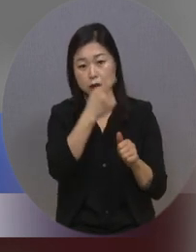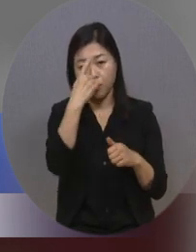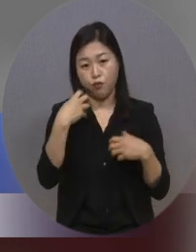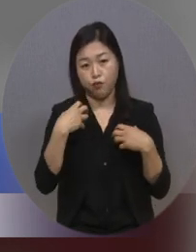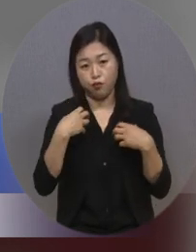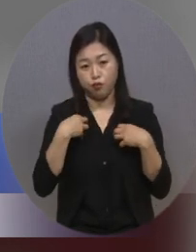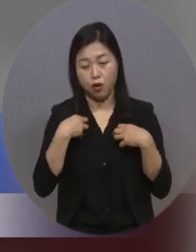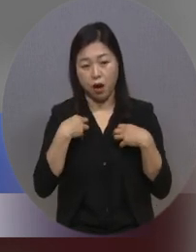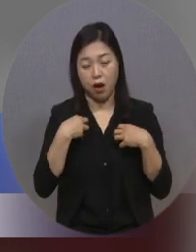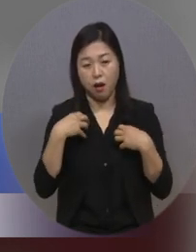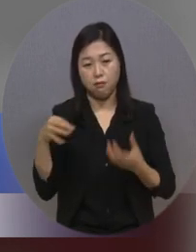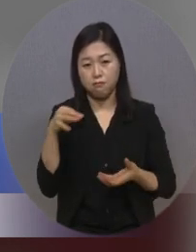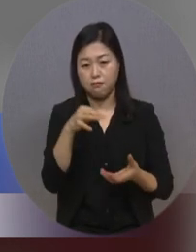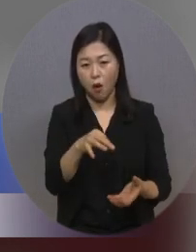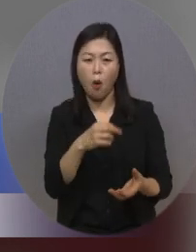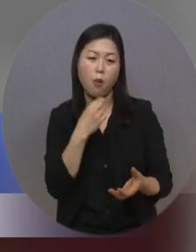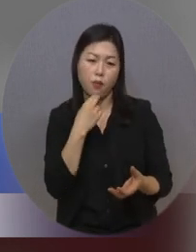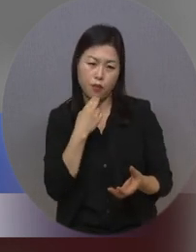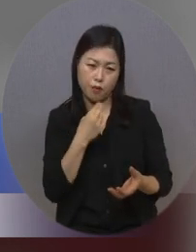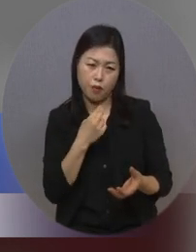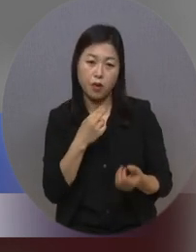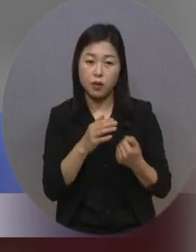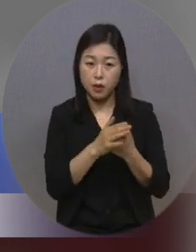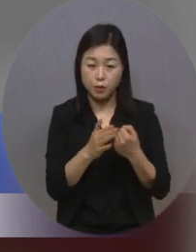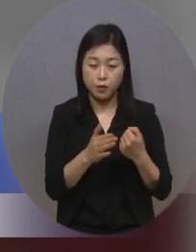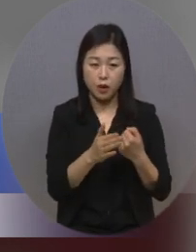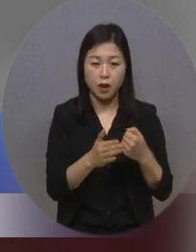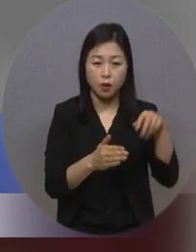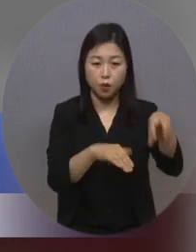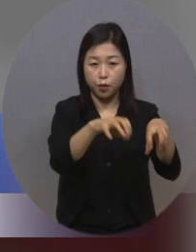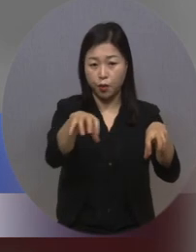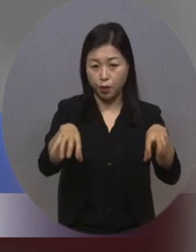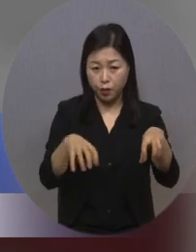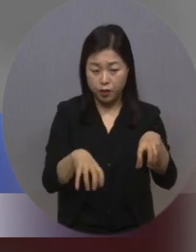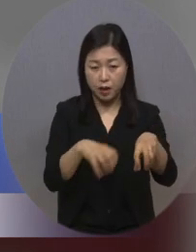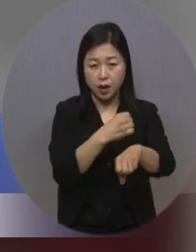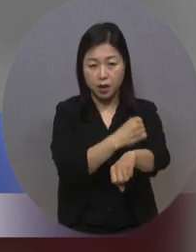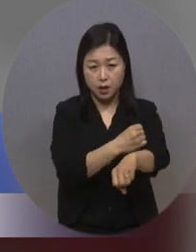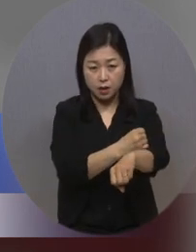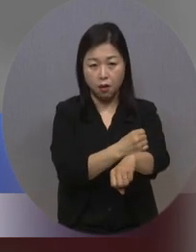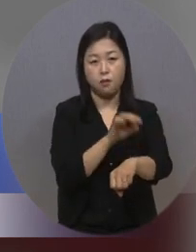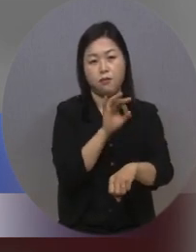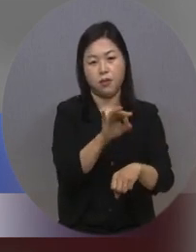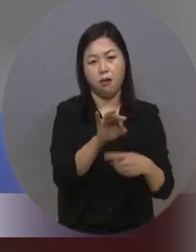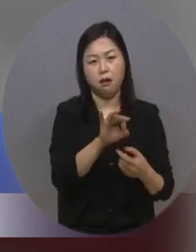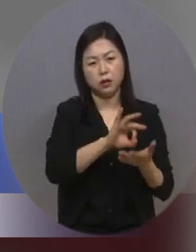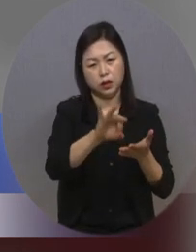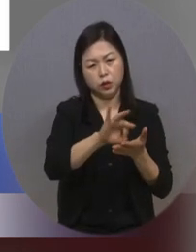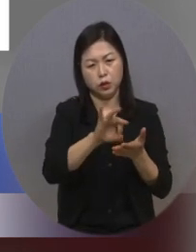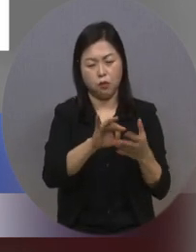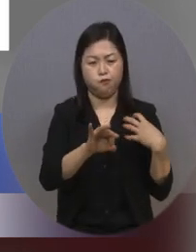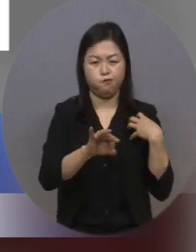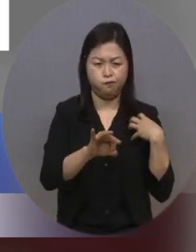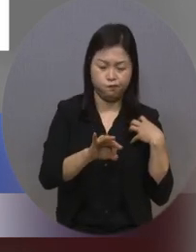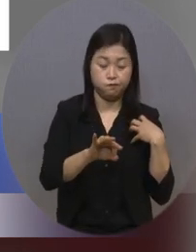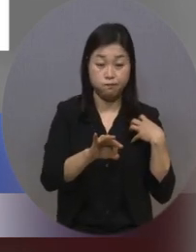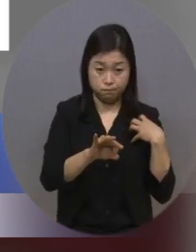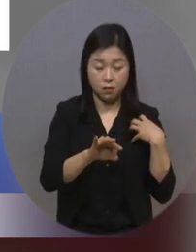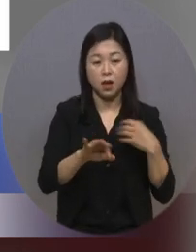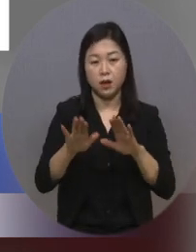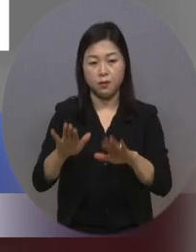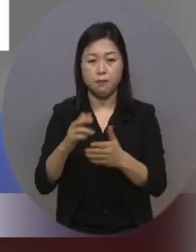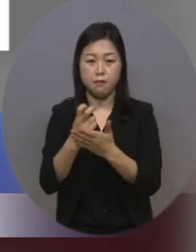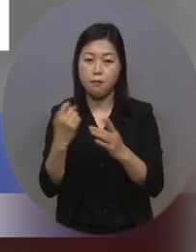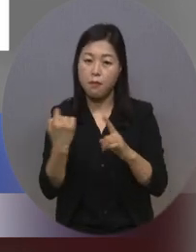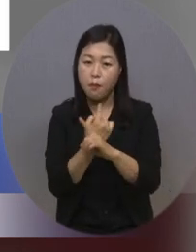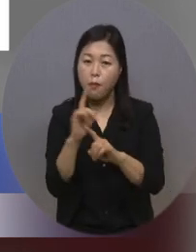지원이 되지 않음에 따라서 기관별로 인건비에 대한 지출 부담이 있었는데요. 이 개정 예정인 법률안은